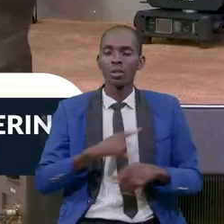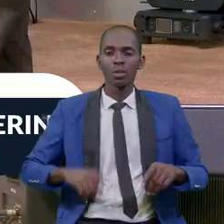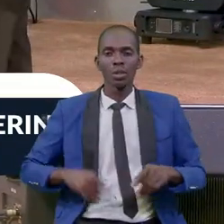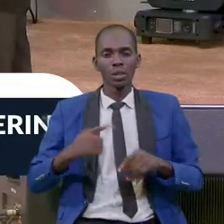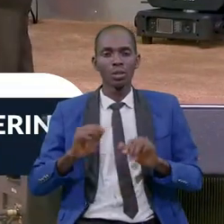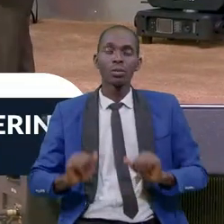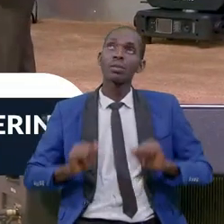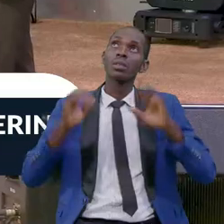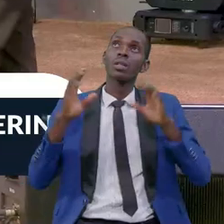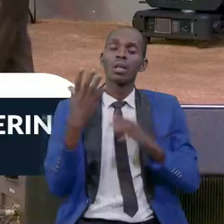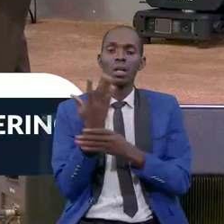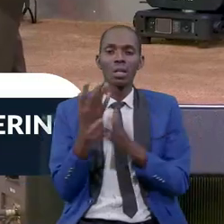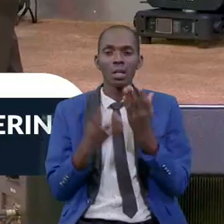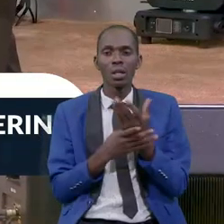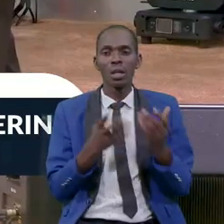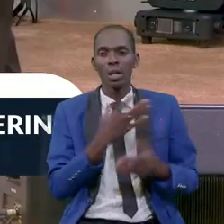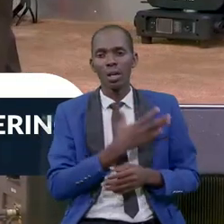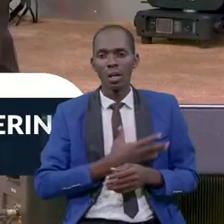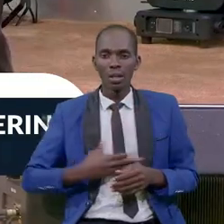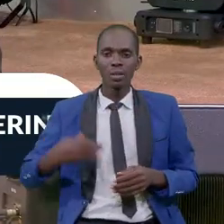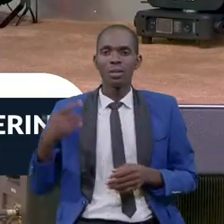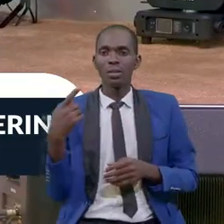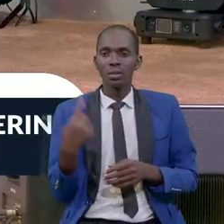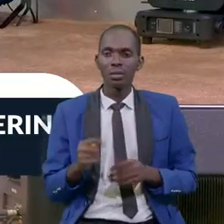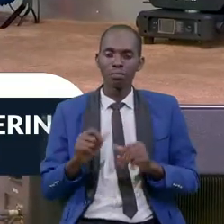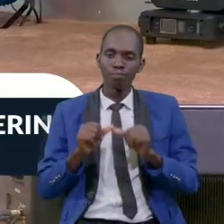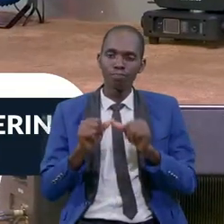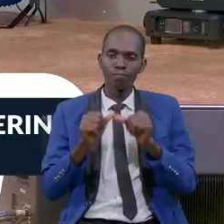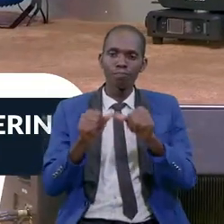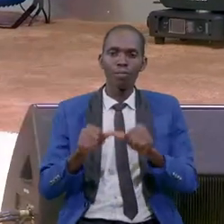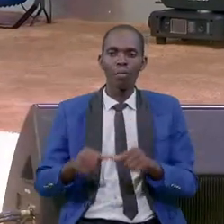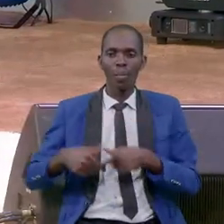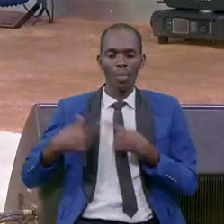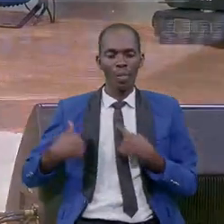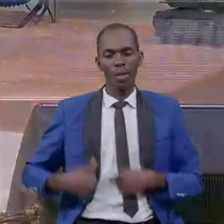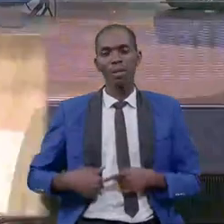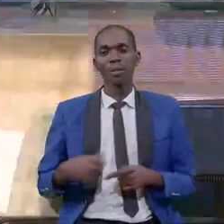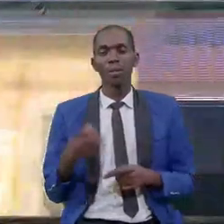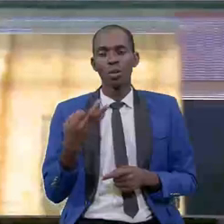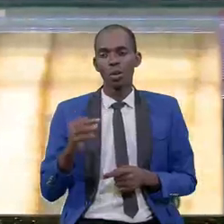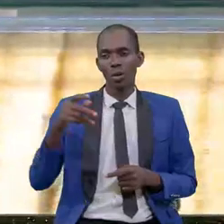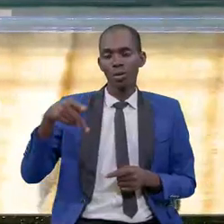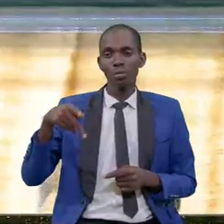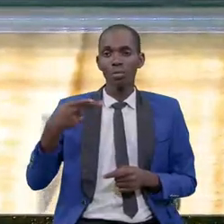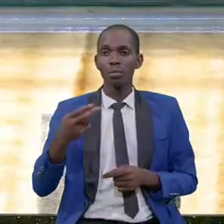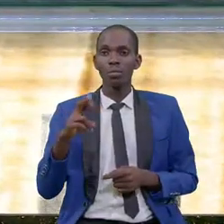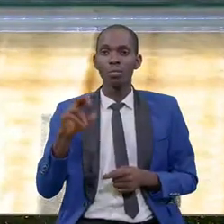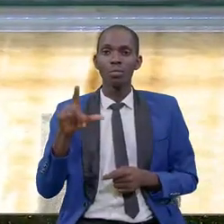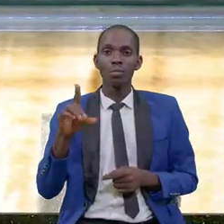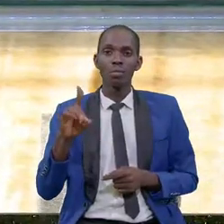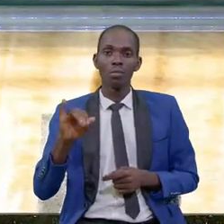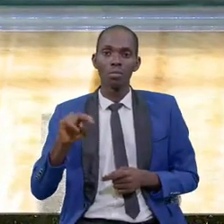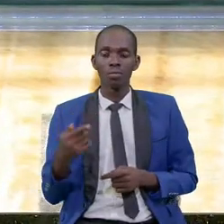mains consacrées et les cœurs persévérants des serviteurs annonciateurs. Numéro 1, nous allons